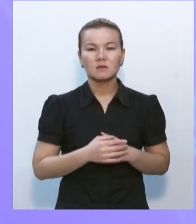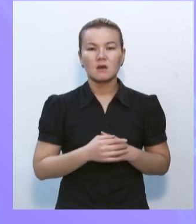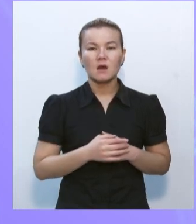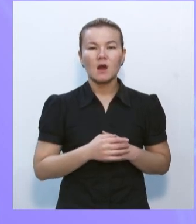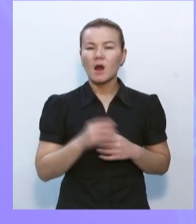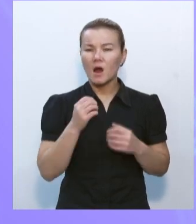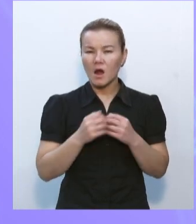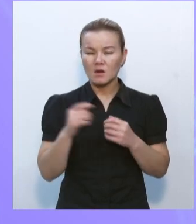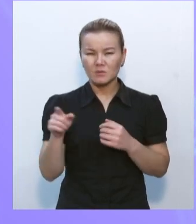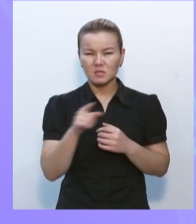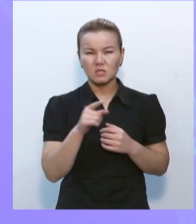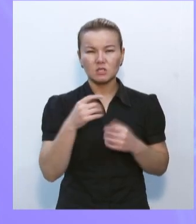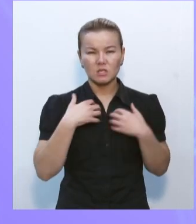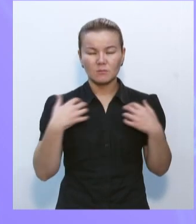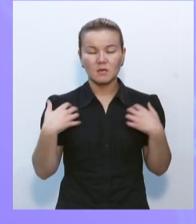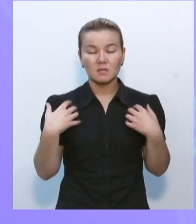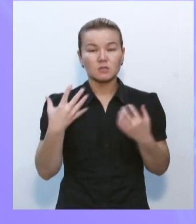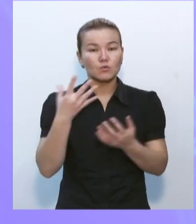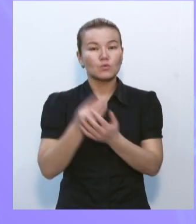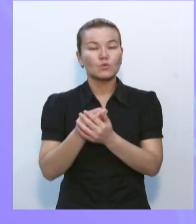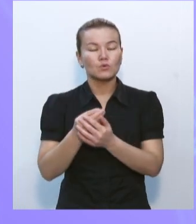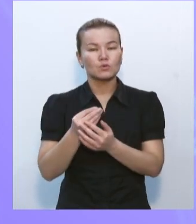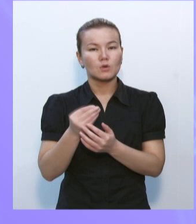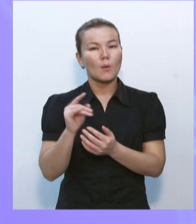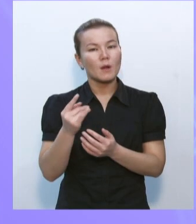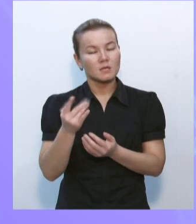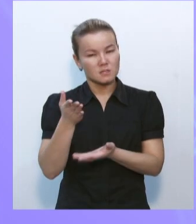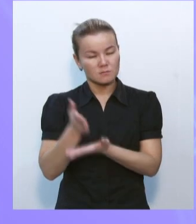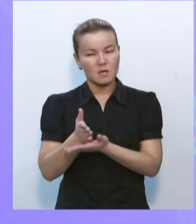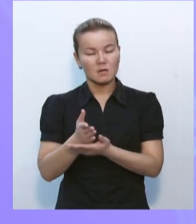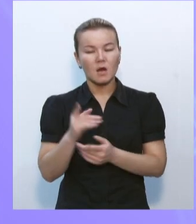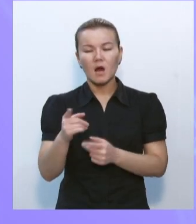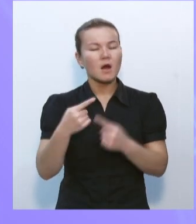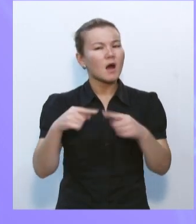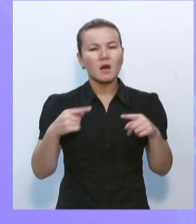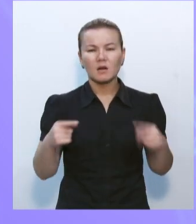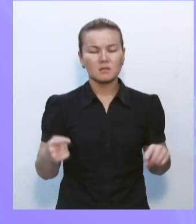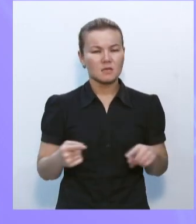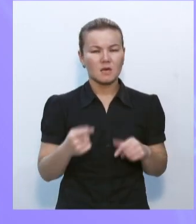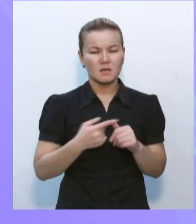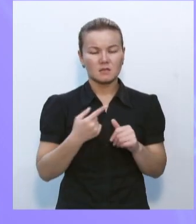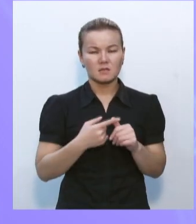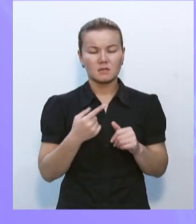Ар бир жаныбардын баласы бар. Алар ар башкача айтылат.